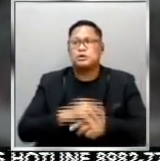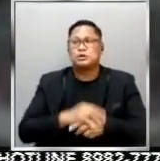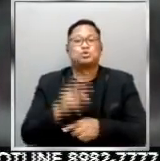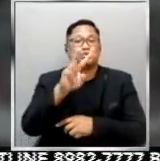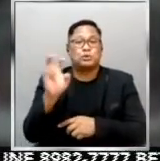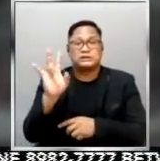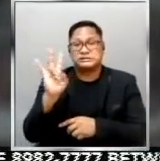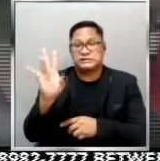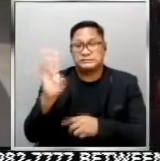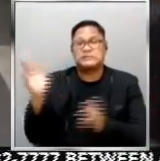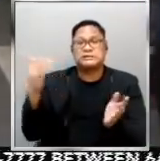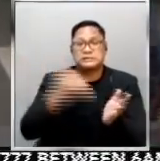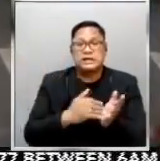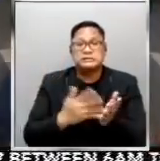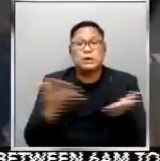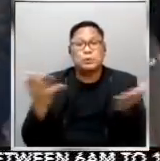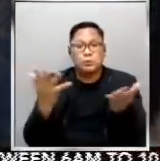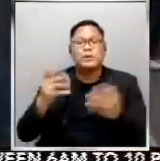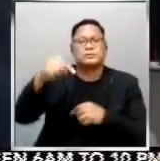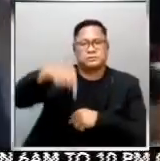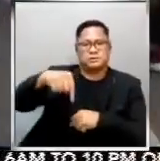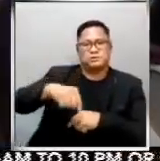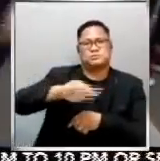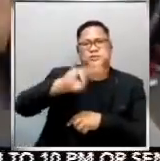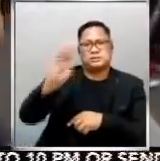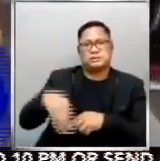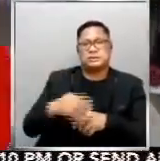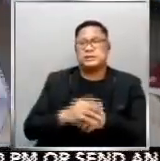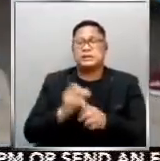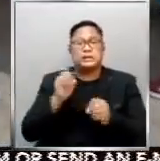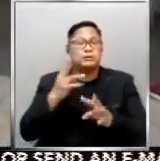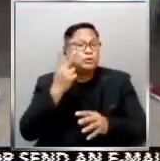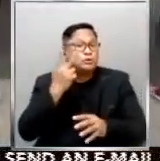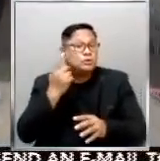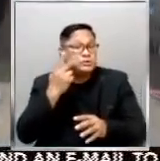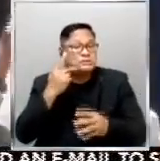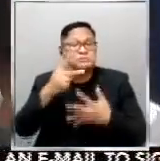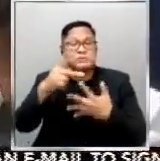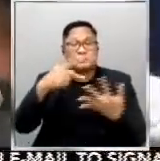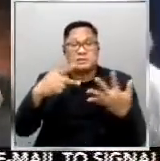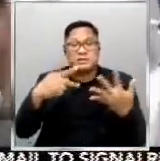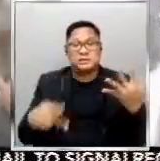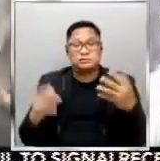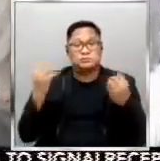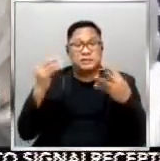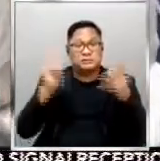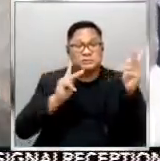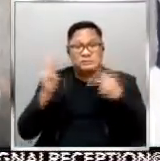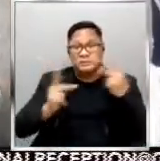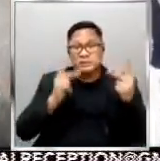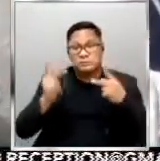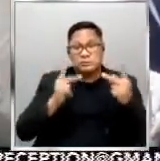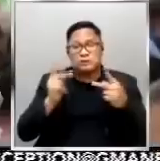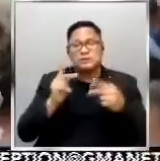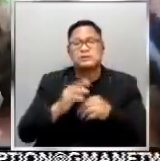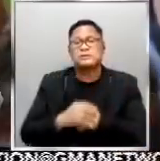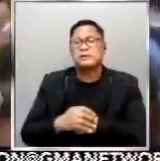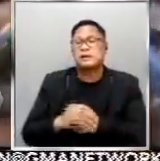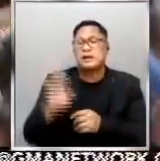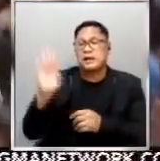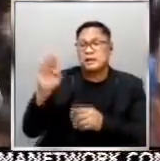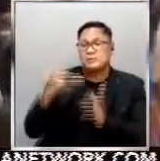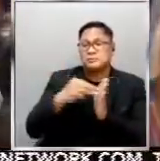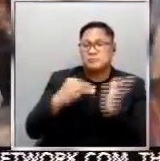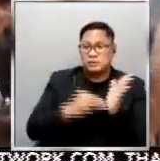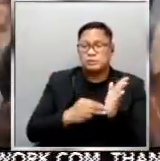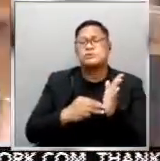217,000 naman sa Metro Manila. Kung titingnan ang populasyon, tinatayang nasa halos 14 milyon lamang ang bilang ng Pilipinong